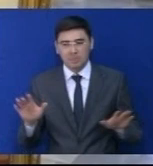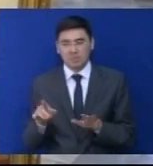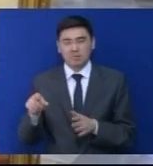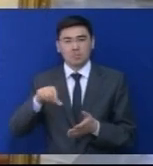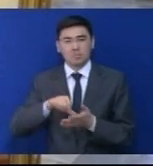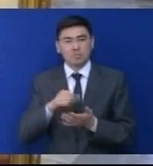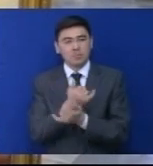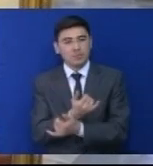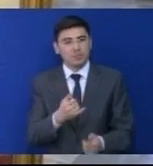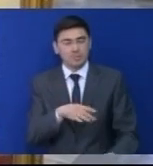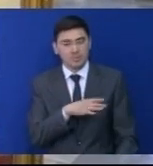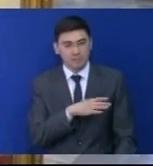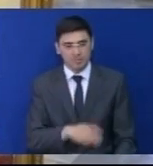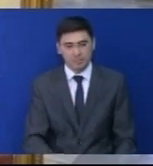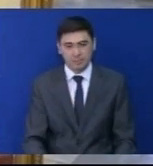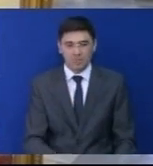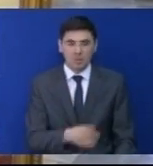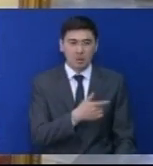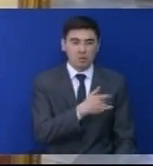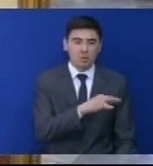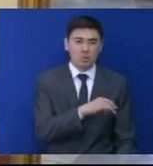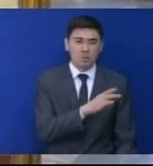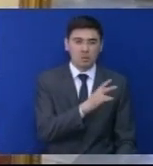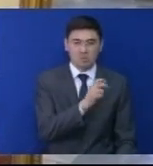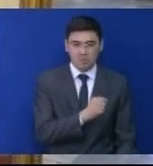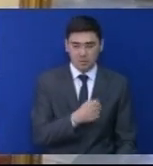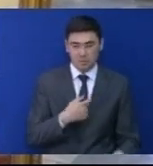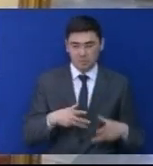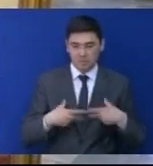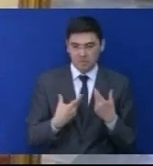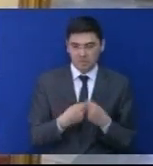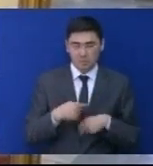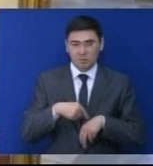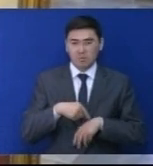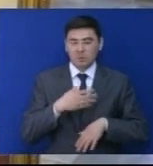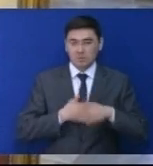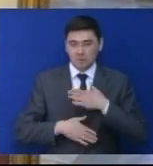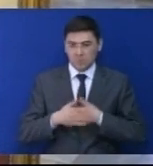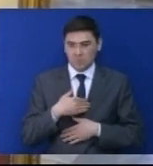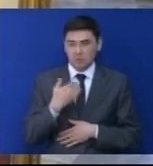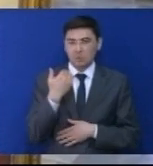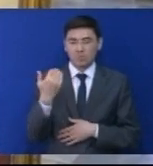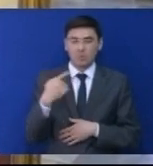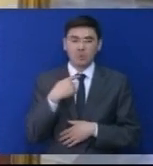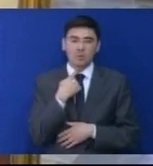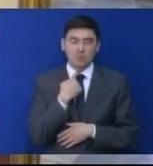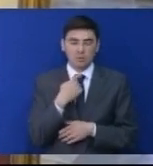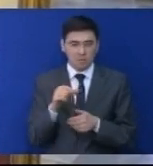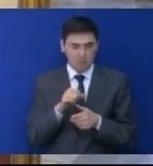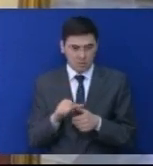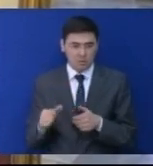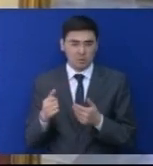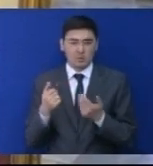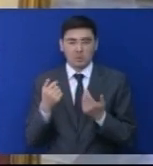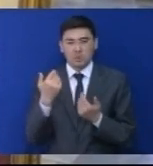Ноғайбаеваның концертіне отбасымызбен келіп отырмыз. Біздің отбасымыз үшін ол кісі ерекше дауысты әнші, әнін